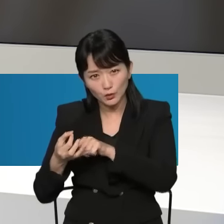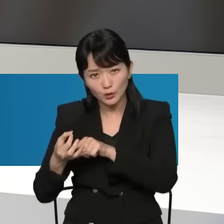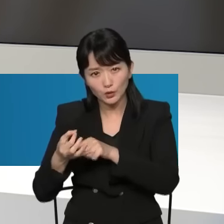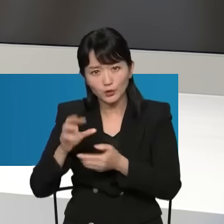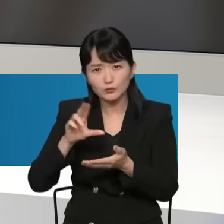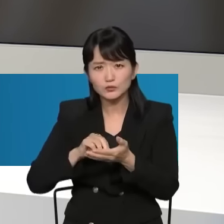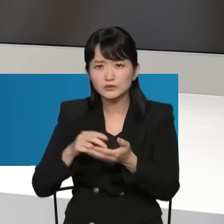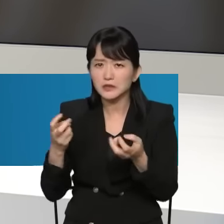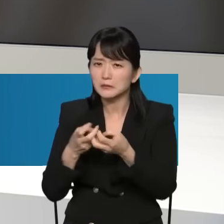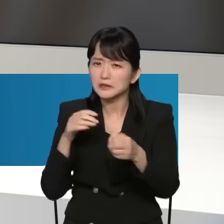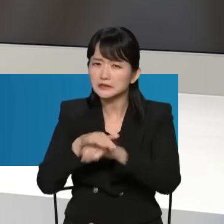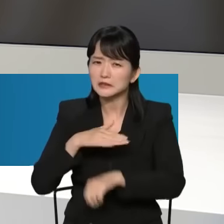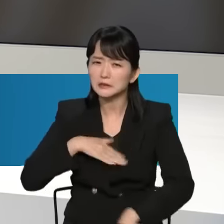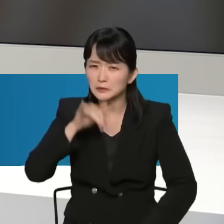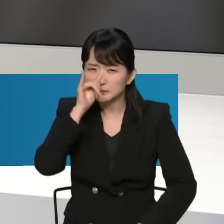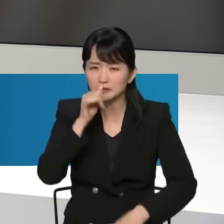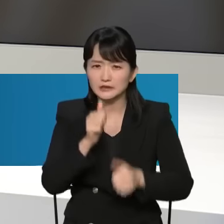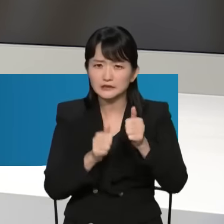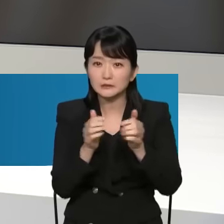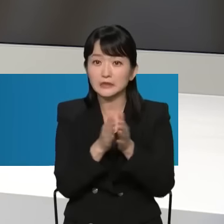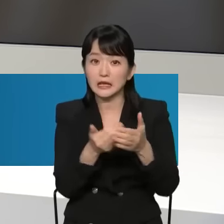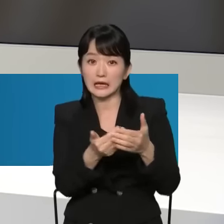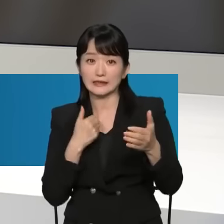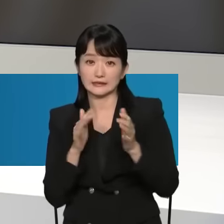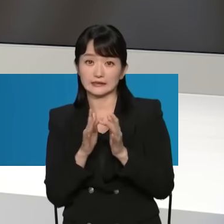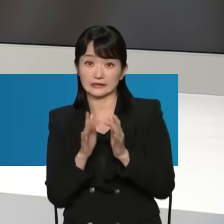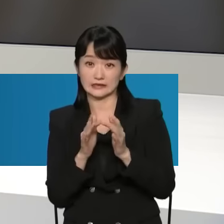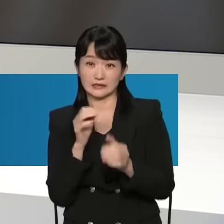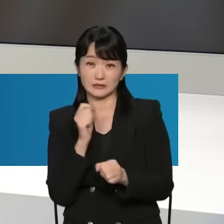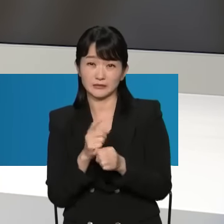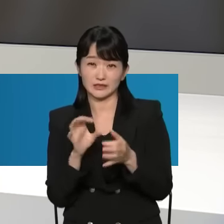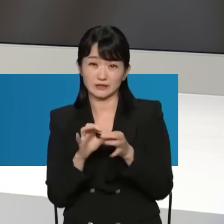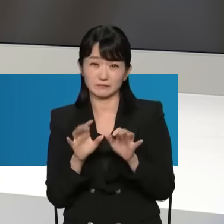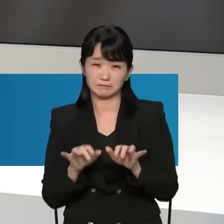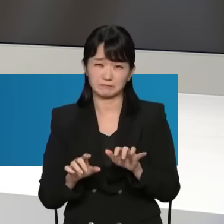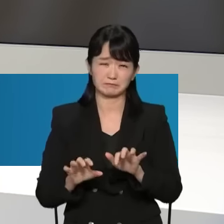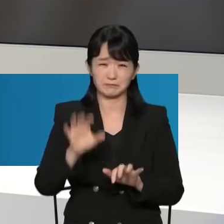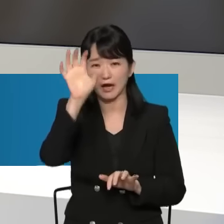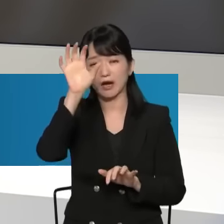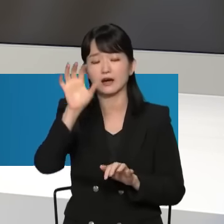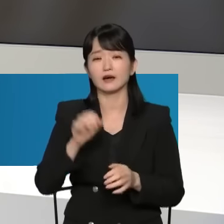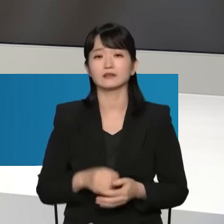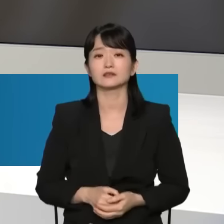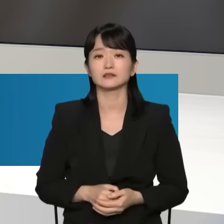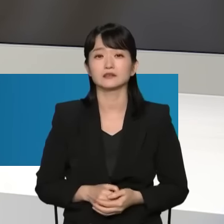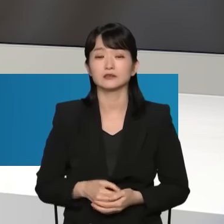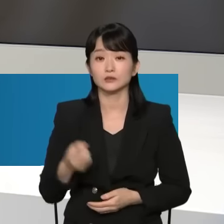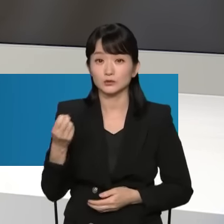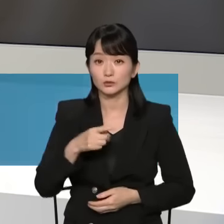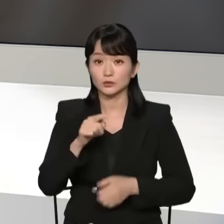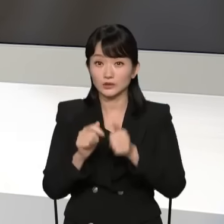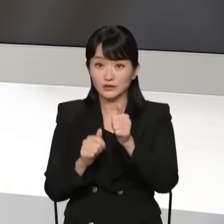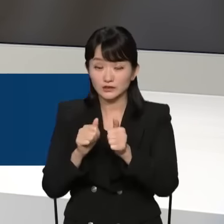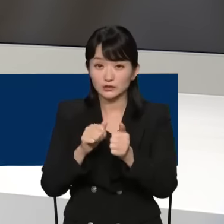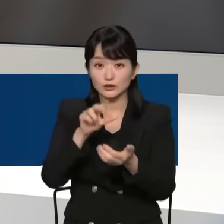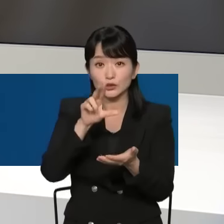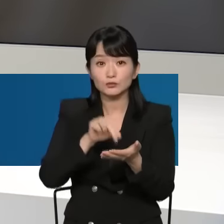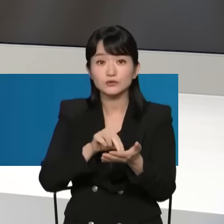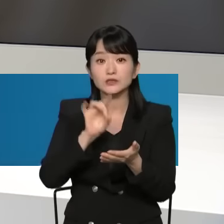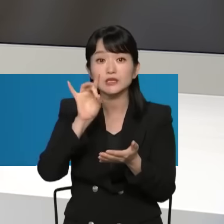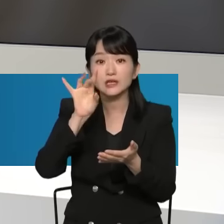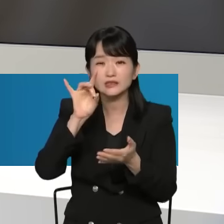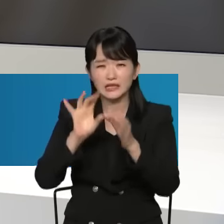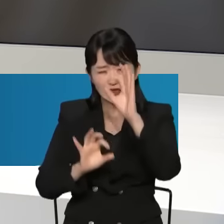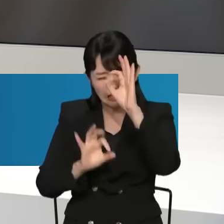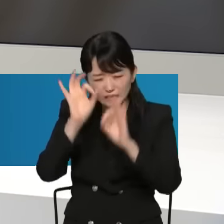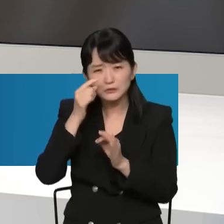수 있었고 시험 시작 전에 온라인에 이미 관련 게시글이 올라왔다는 겁니다. 또 이 시험 한 문항에서는